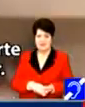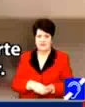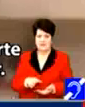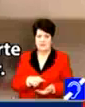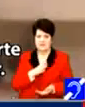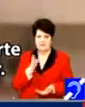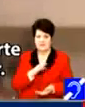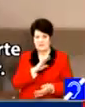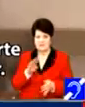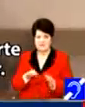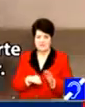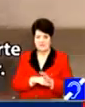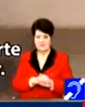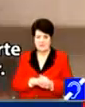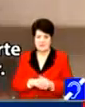târât sub